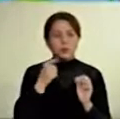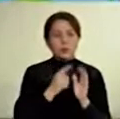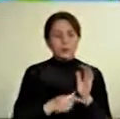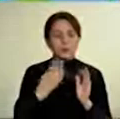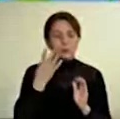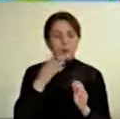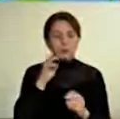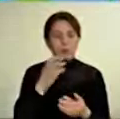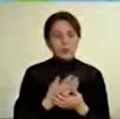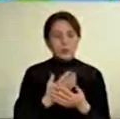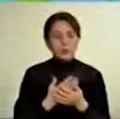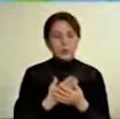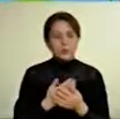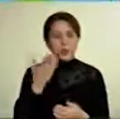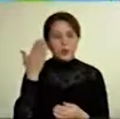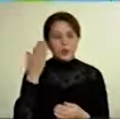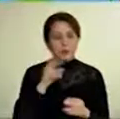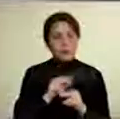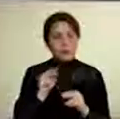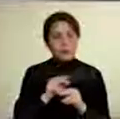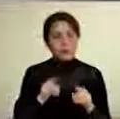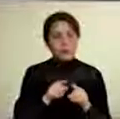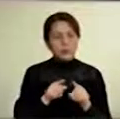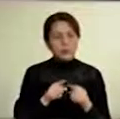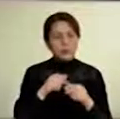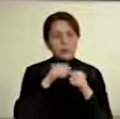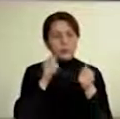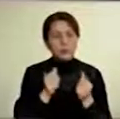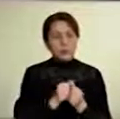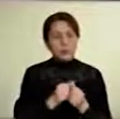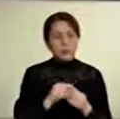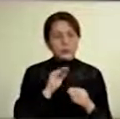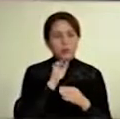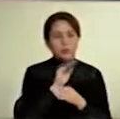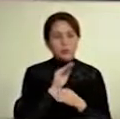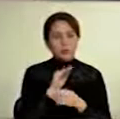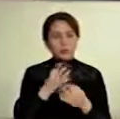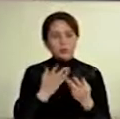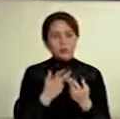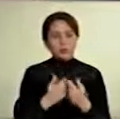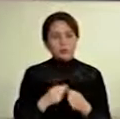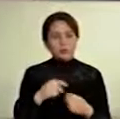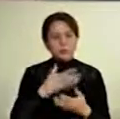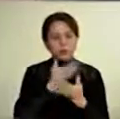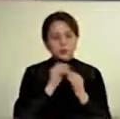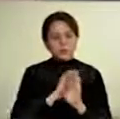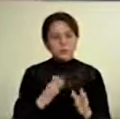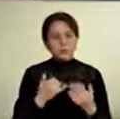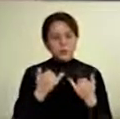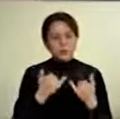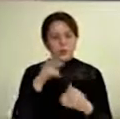674 masalalarni yuqorida ta'kidlab o'tilgandek formulalarga qo'yib yechishni yodingizdan chiqarmang. Shuning bilan